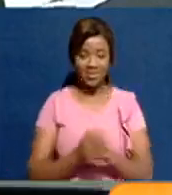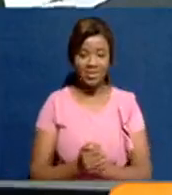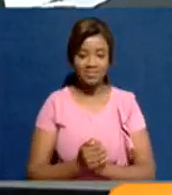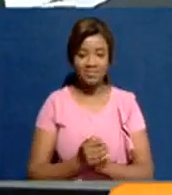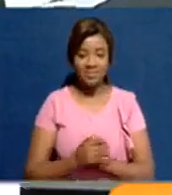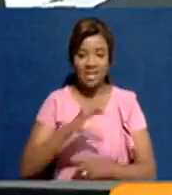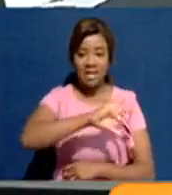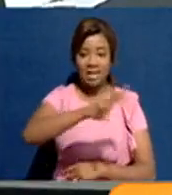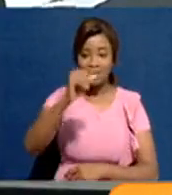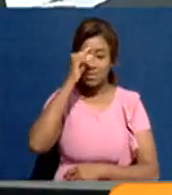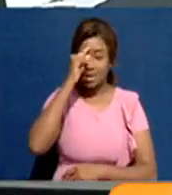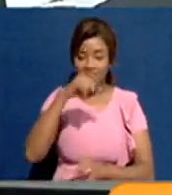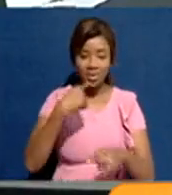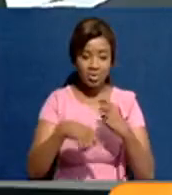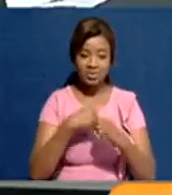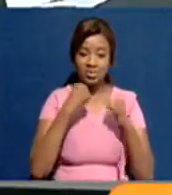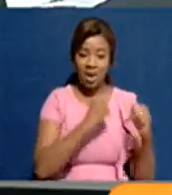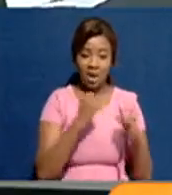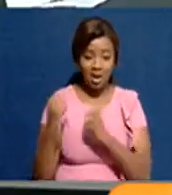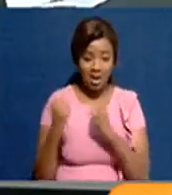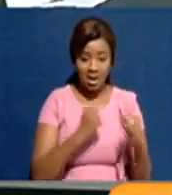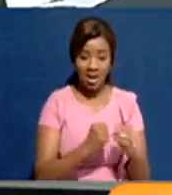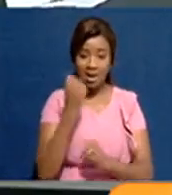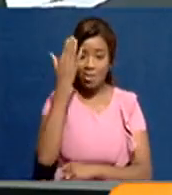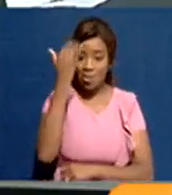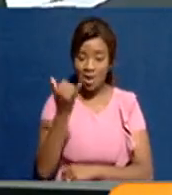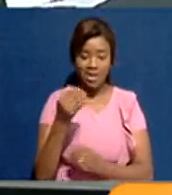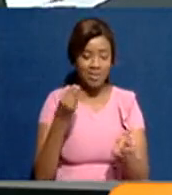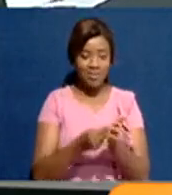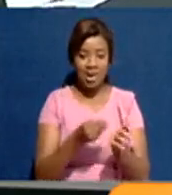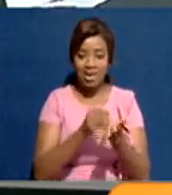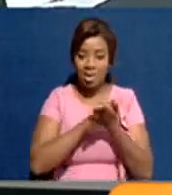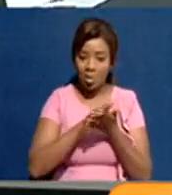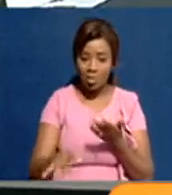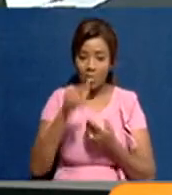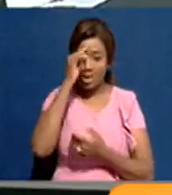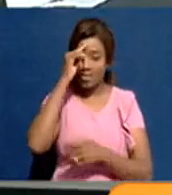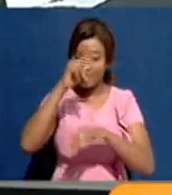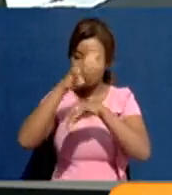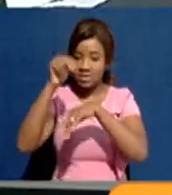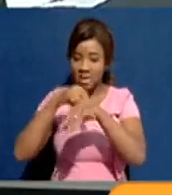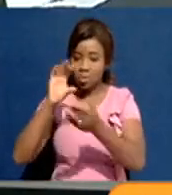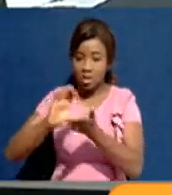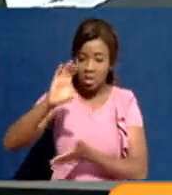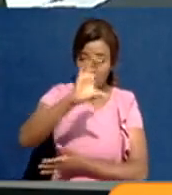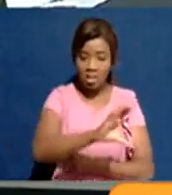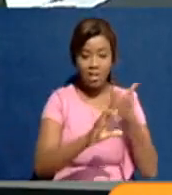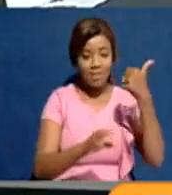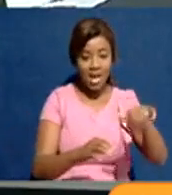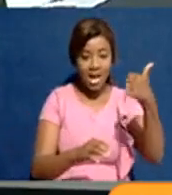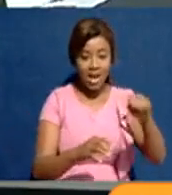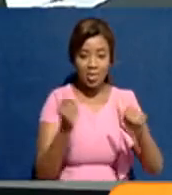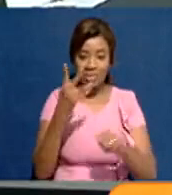Serikali za kaunti zimeendelea kukumbwa na hali ngumu kutokana na uhaba wa fedha baada ya serikali ya kitaifa kuchelewa kutoa mgao wa